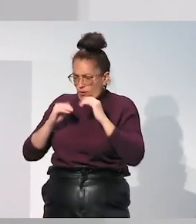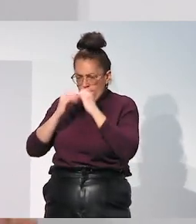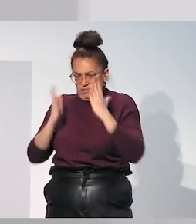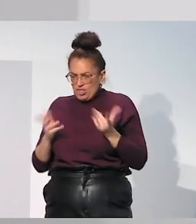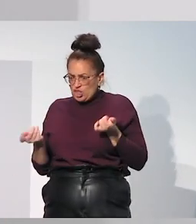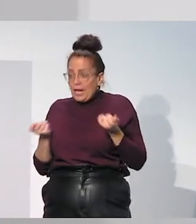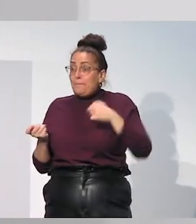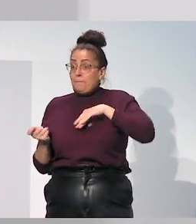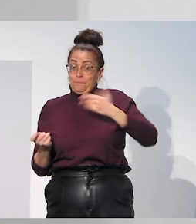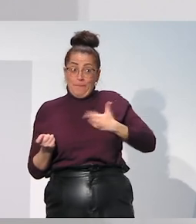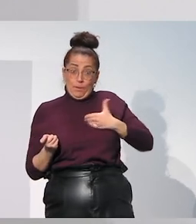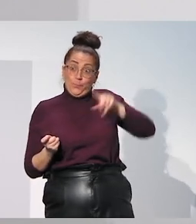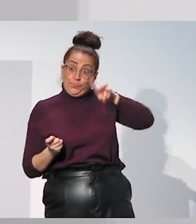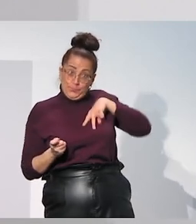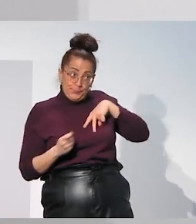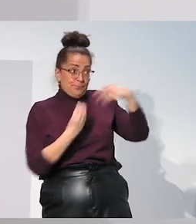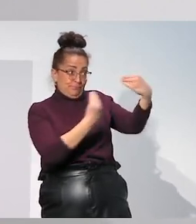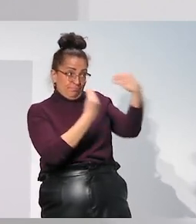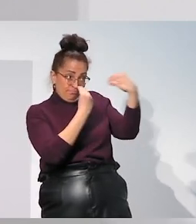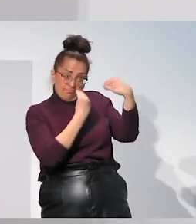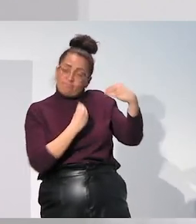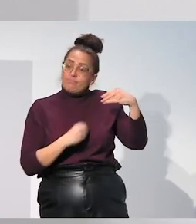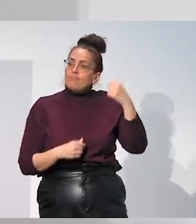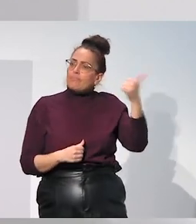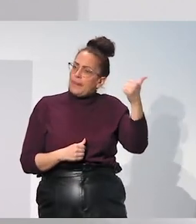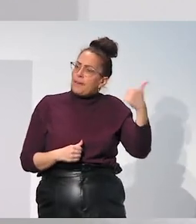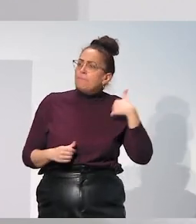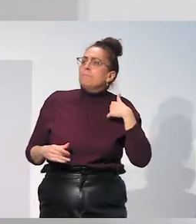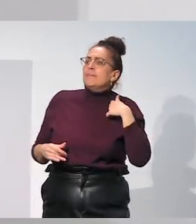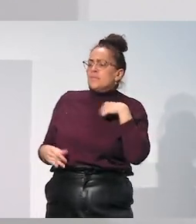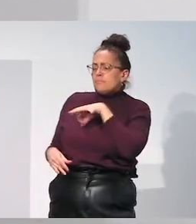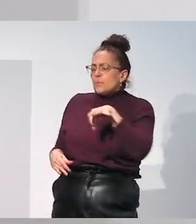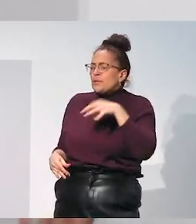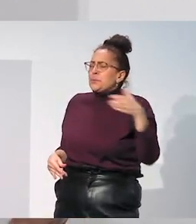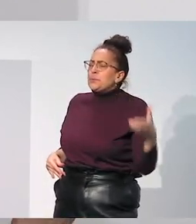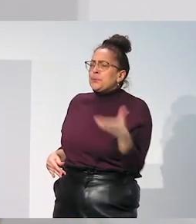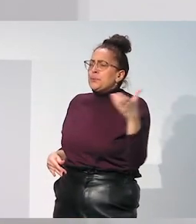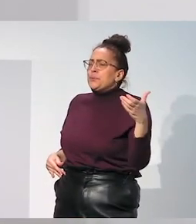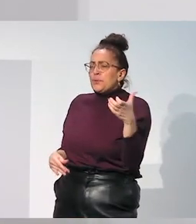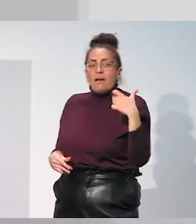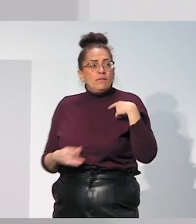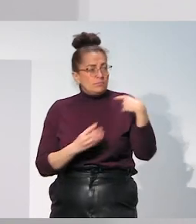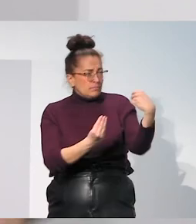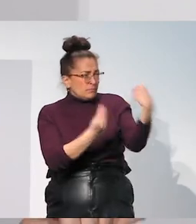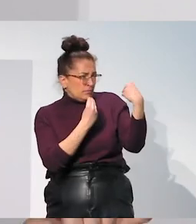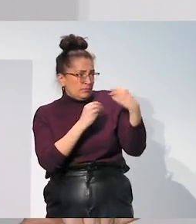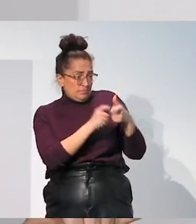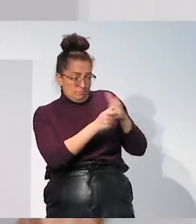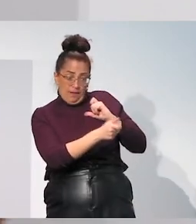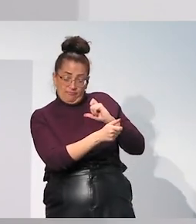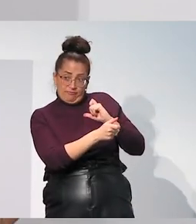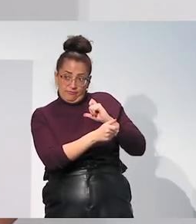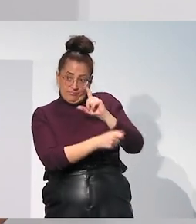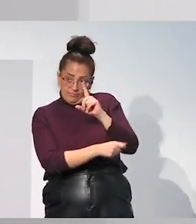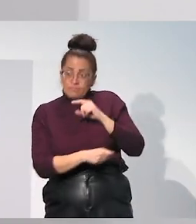est, par exemple, une cuisinière accomplie, sa mère étant une maîtresse cuisinière, par exemple. Hein. Elle a, en effet, une jeune fille